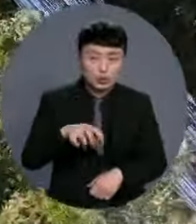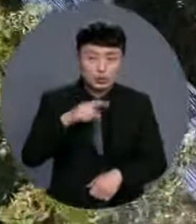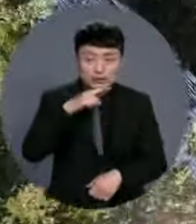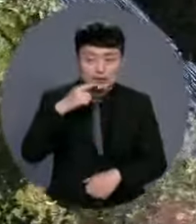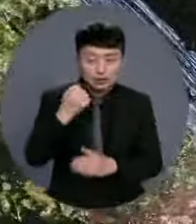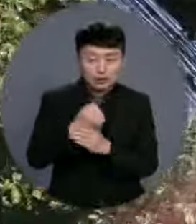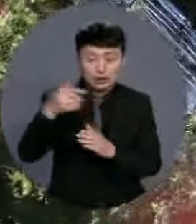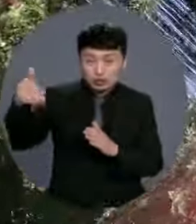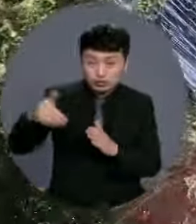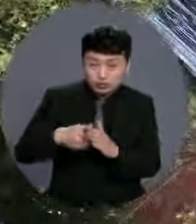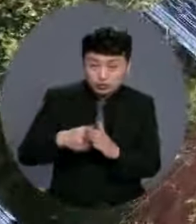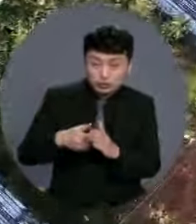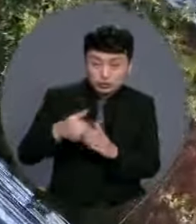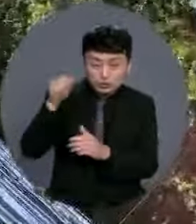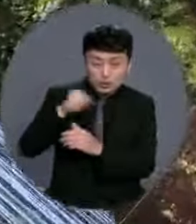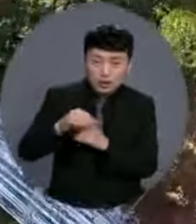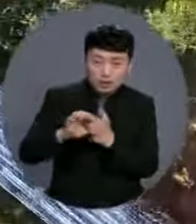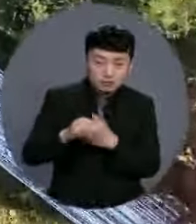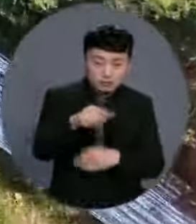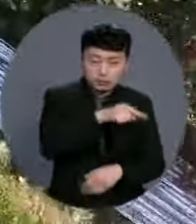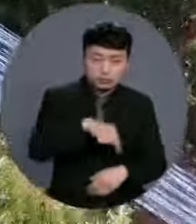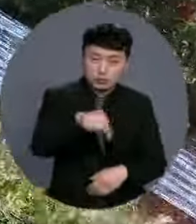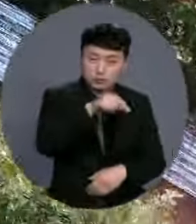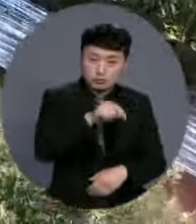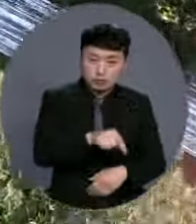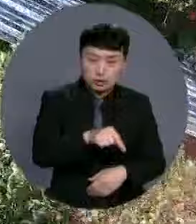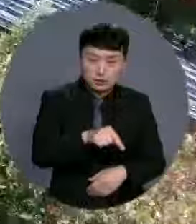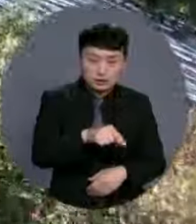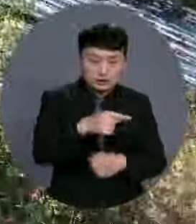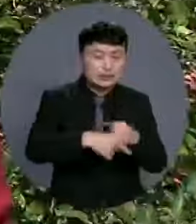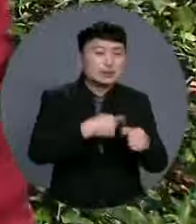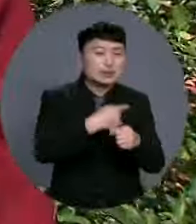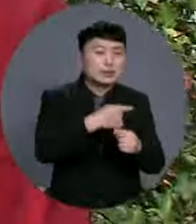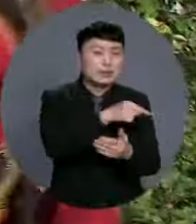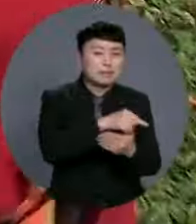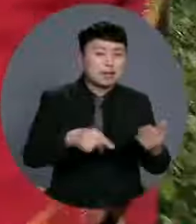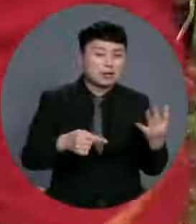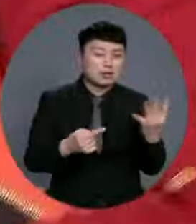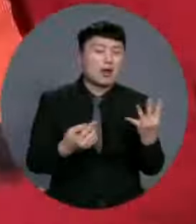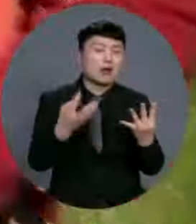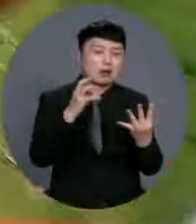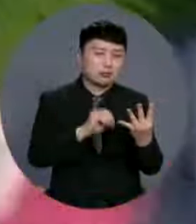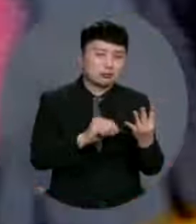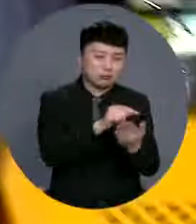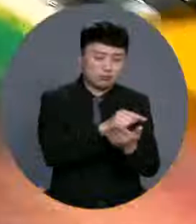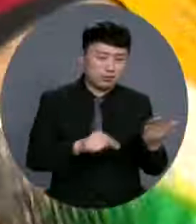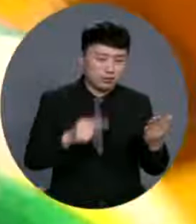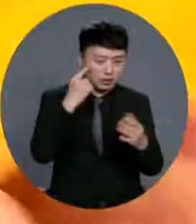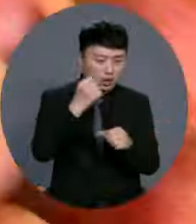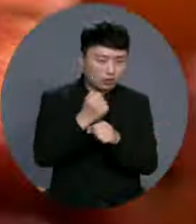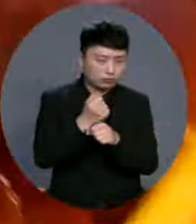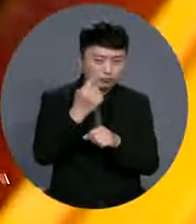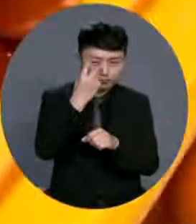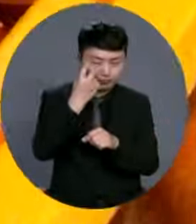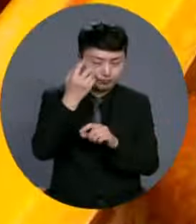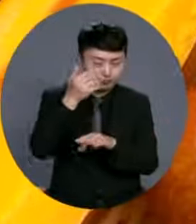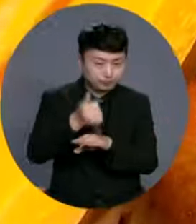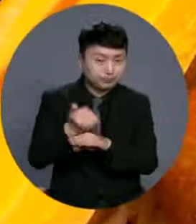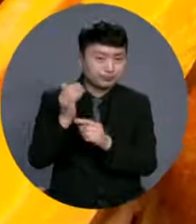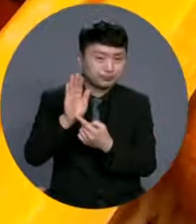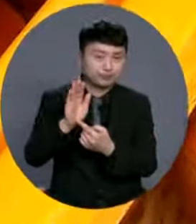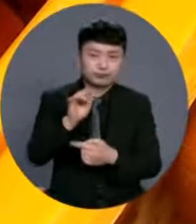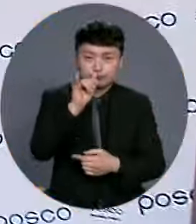수입이 허용될 경우 국내 과수농가가 입는 연간 피해액이 4천억 원에 이른다는 연구 결과를 내놓기도